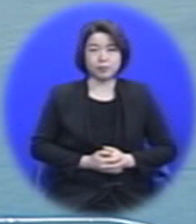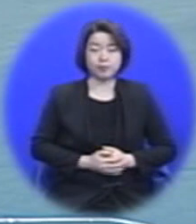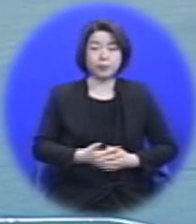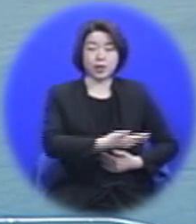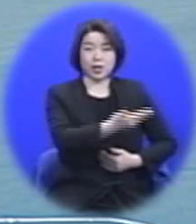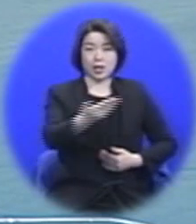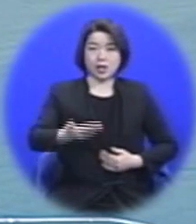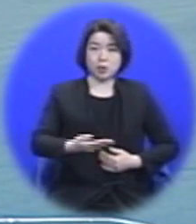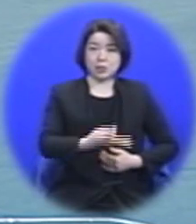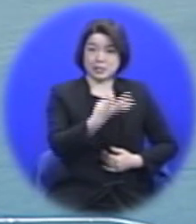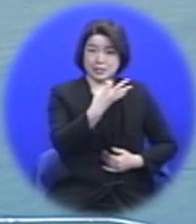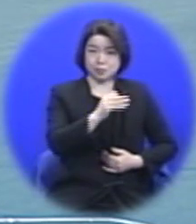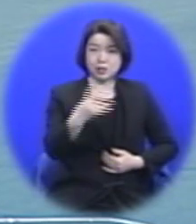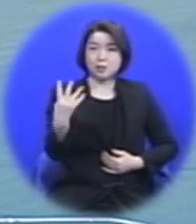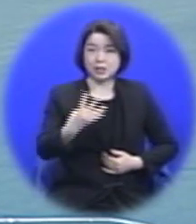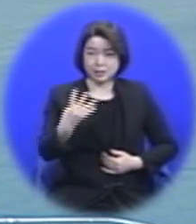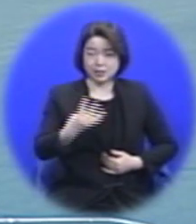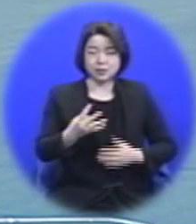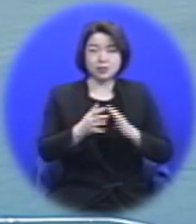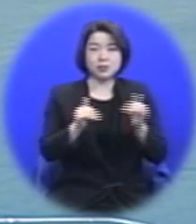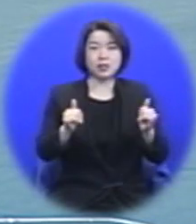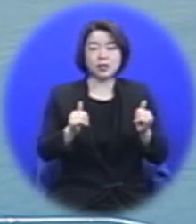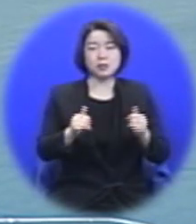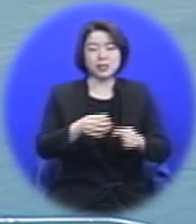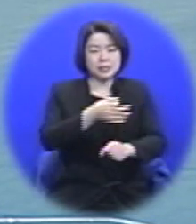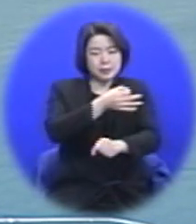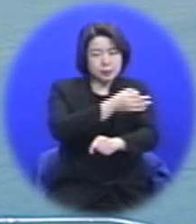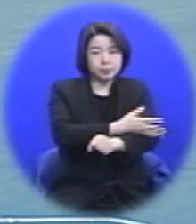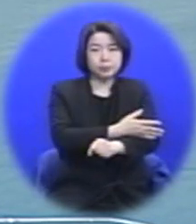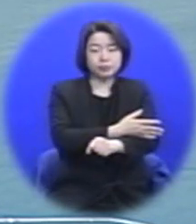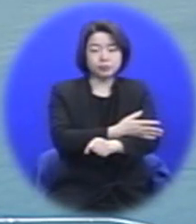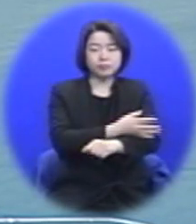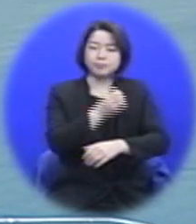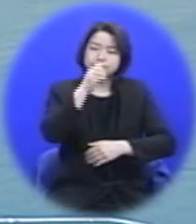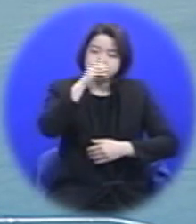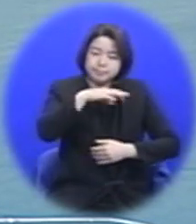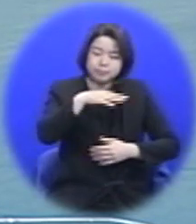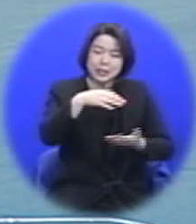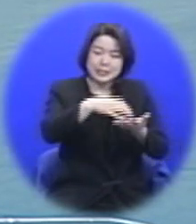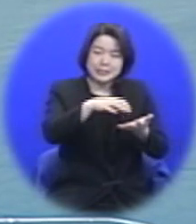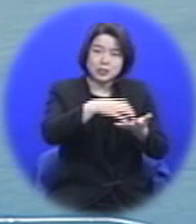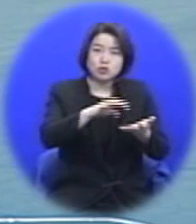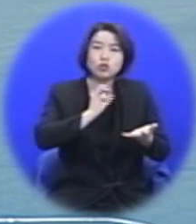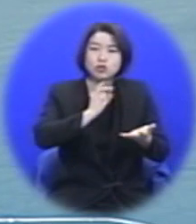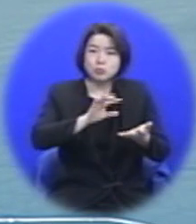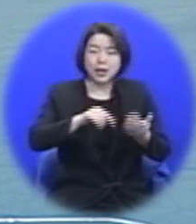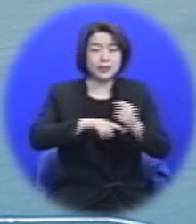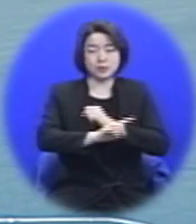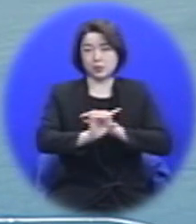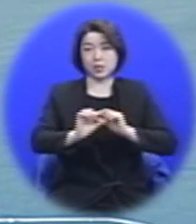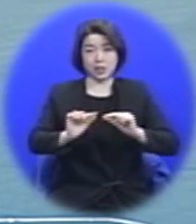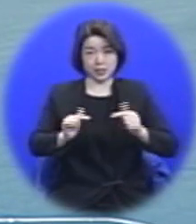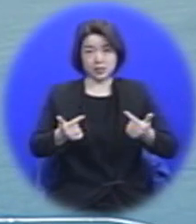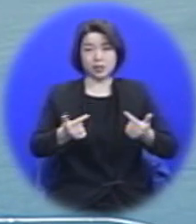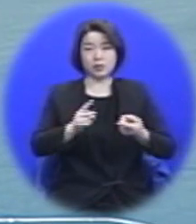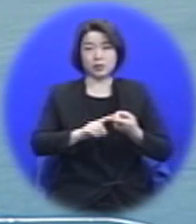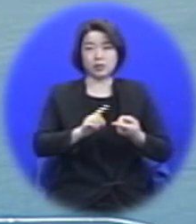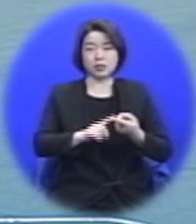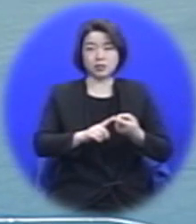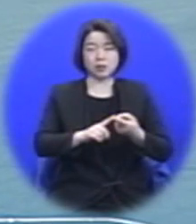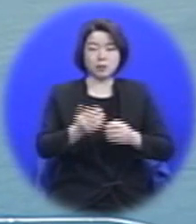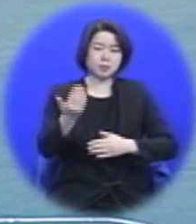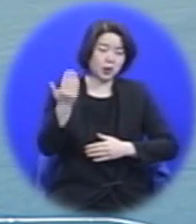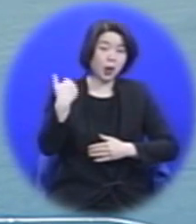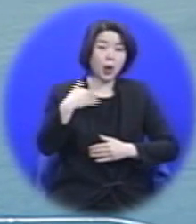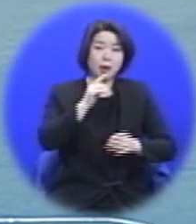여러분 14만 4천 명이 단순히 14만 4천 명 그 숫자가 아니라는 것은 이미 말씀을